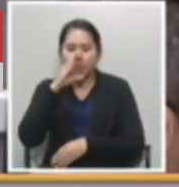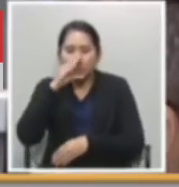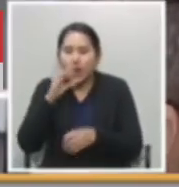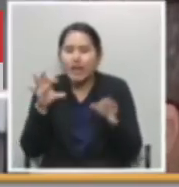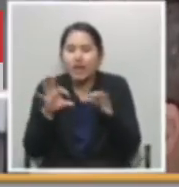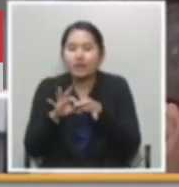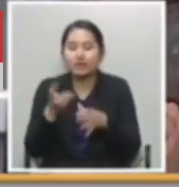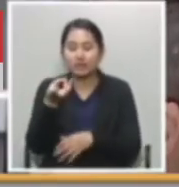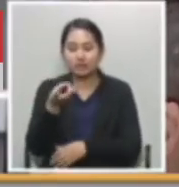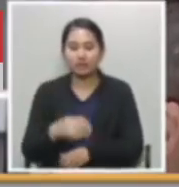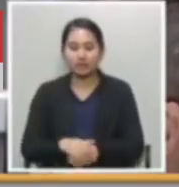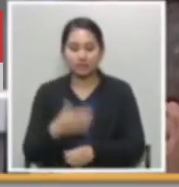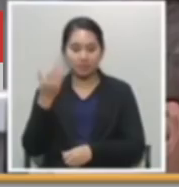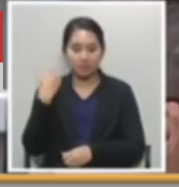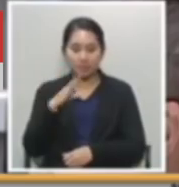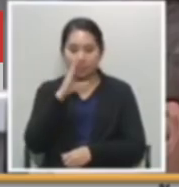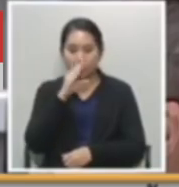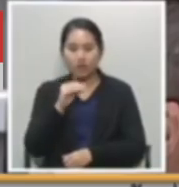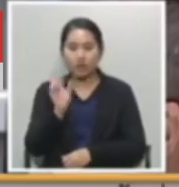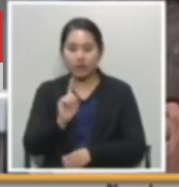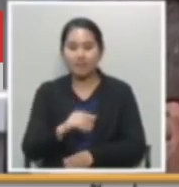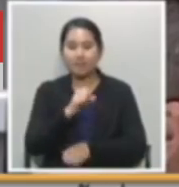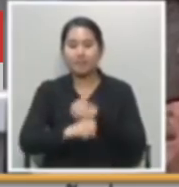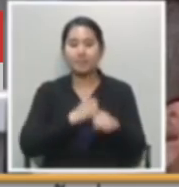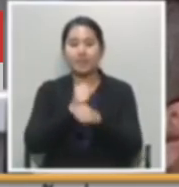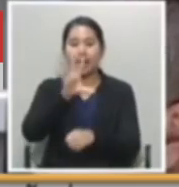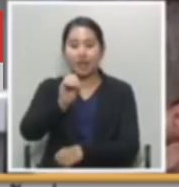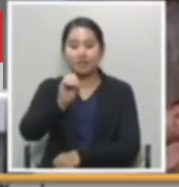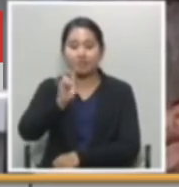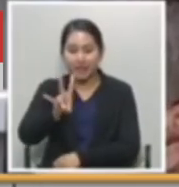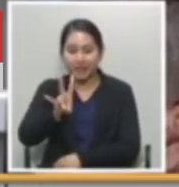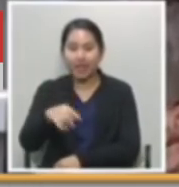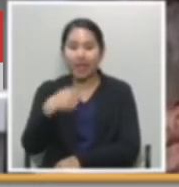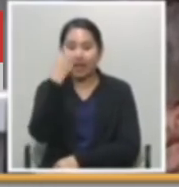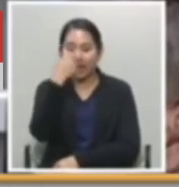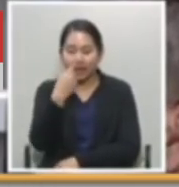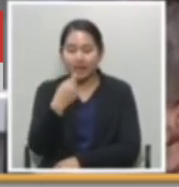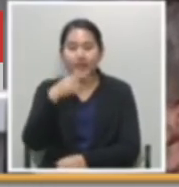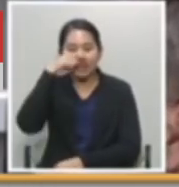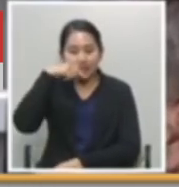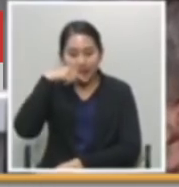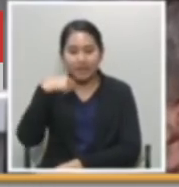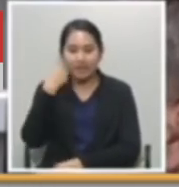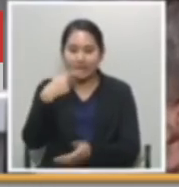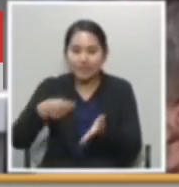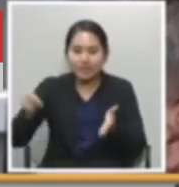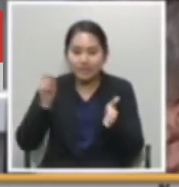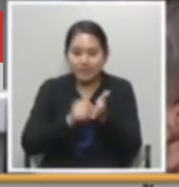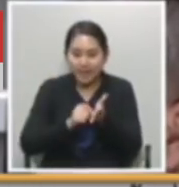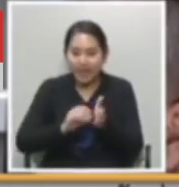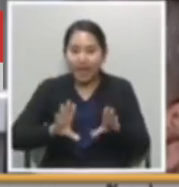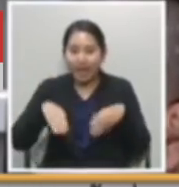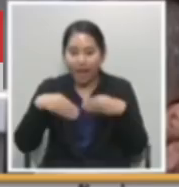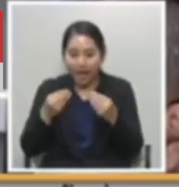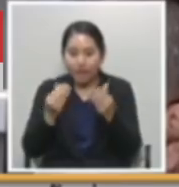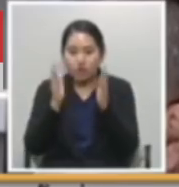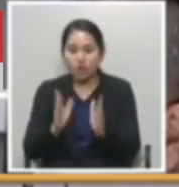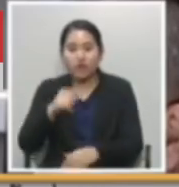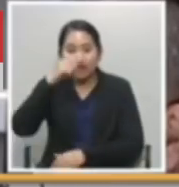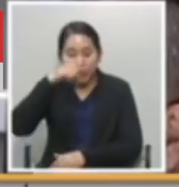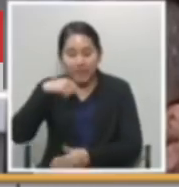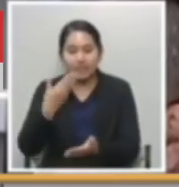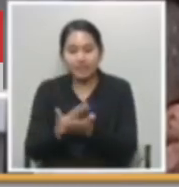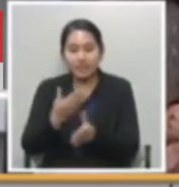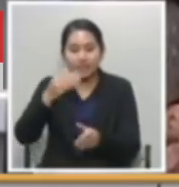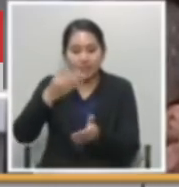ผมไม่ได้พูดถึงเรื่องนั้นผมพูดถึงปี57ใครอนุมัติให้ลอยตัวการ์ดเรา ใครปล่อยให้ประชาชนต้องซื้อก๊าซในรา